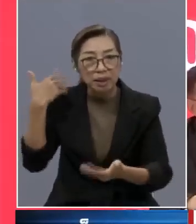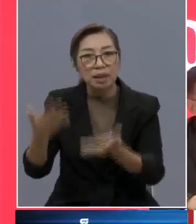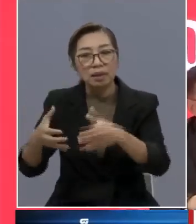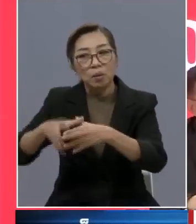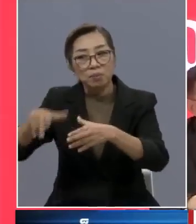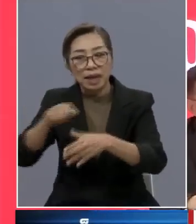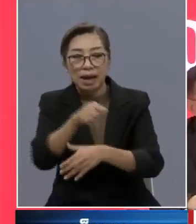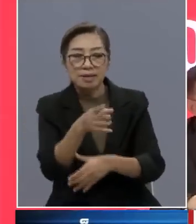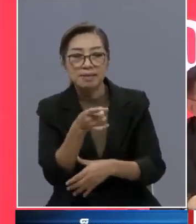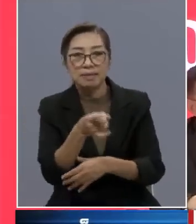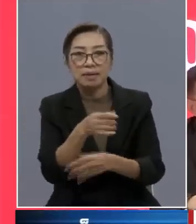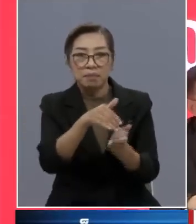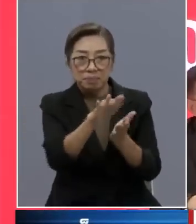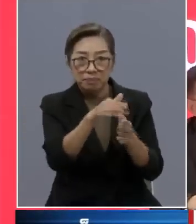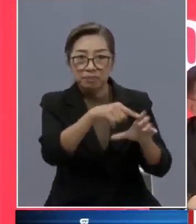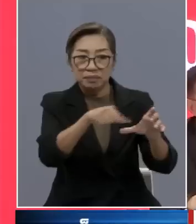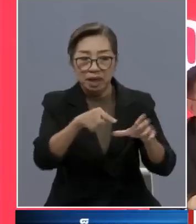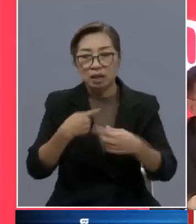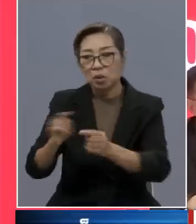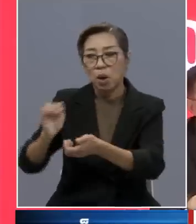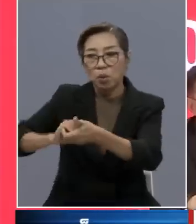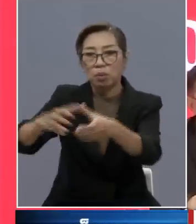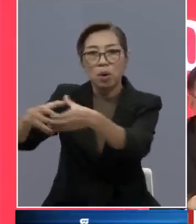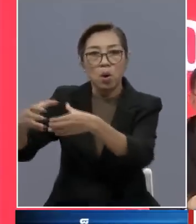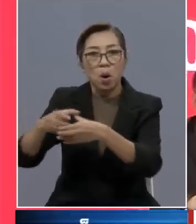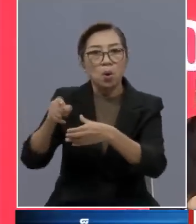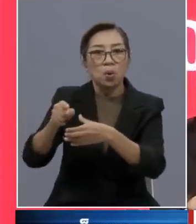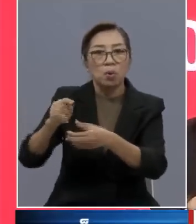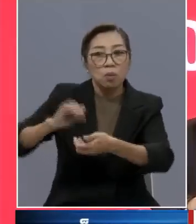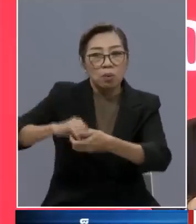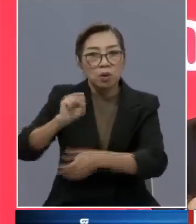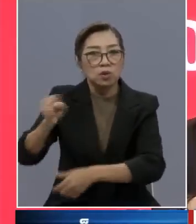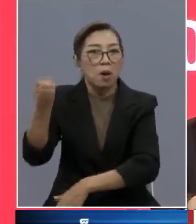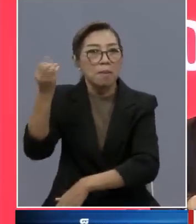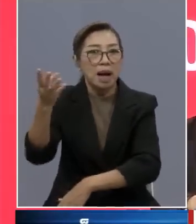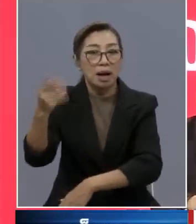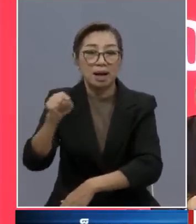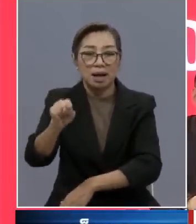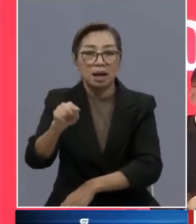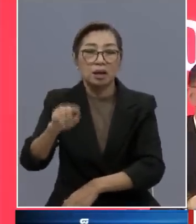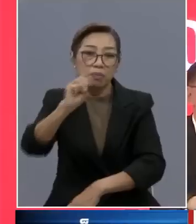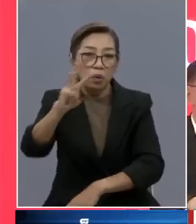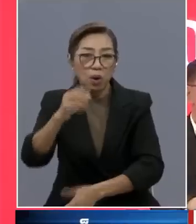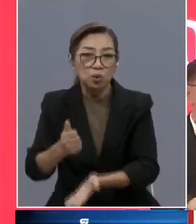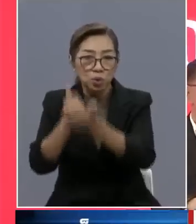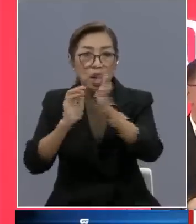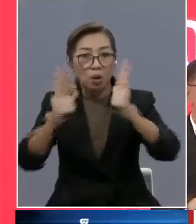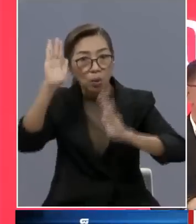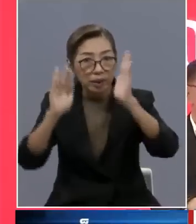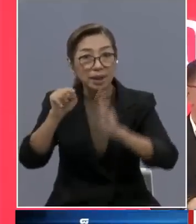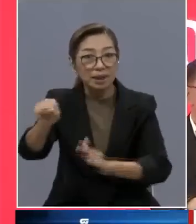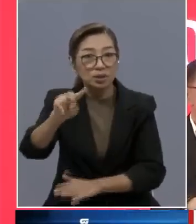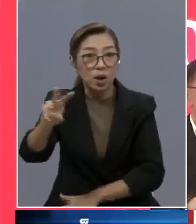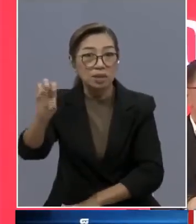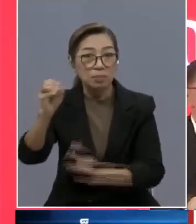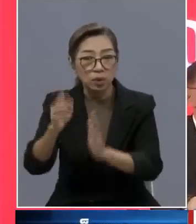กลโดยหันไปจับมือขั้วรัฐบาลเดิมซึ่งจะทำให้ครองเสียงข้างมากในสภาบวกเสียงโหวตจากสว.250แต่หลายฝ่